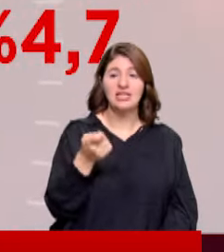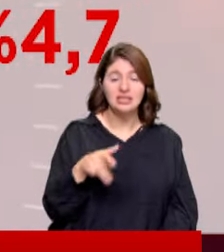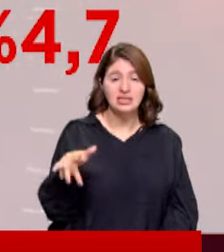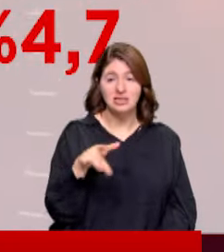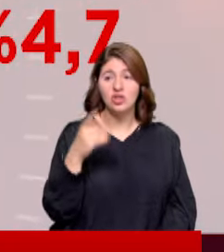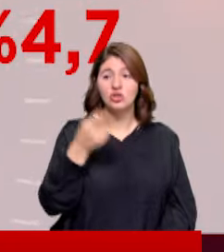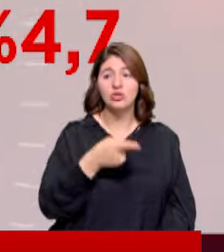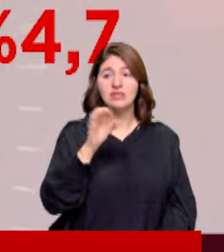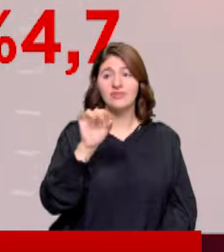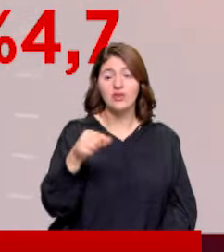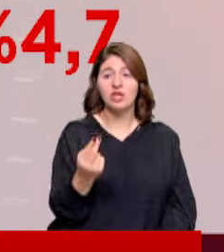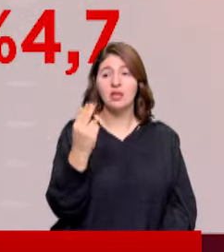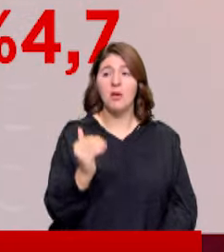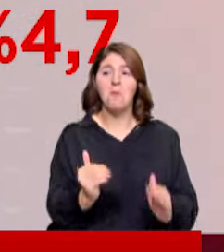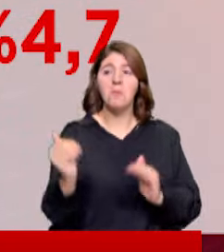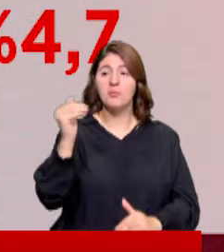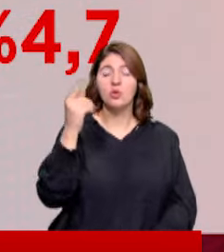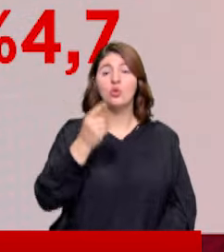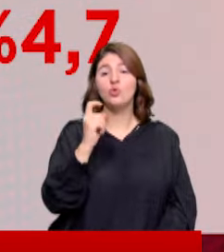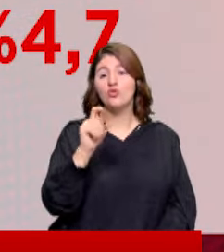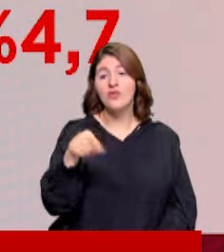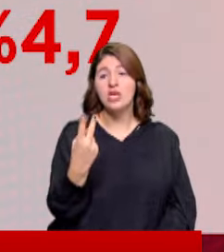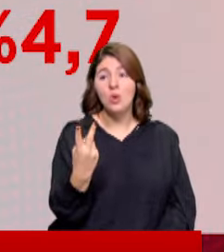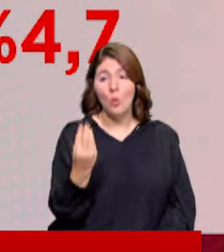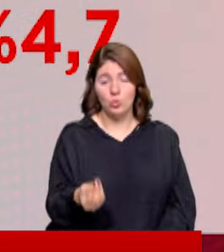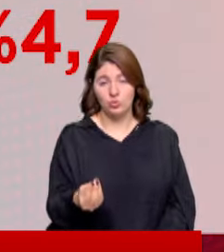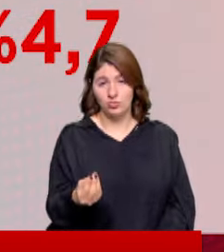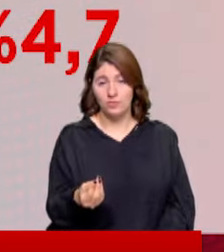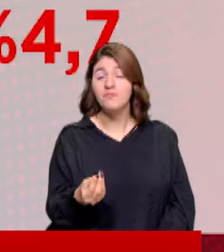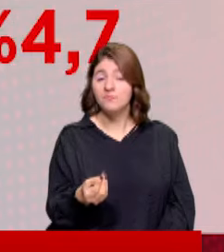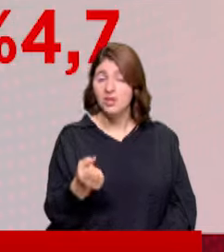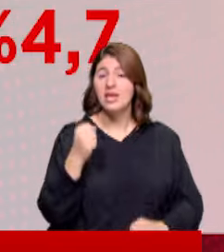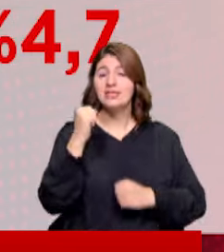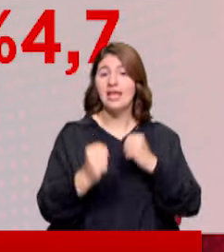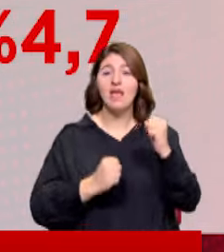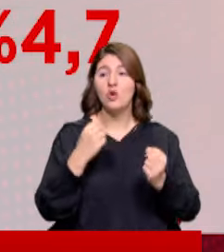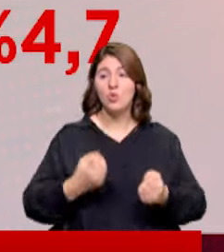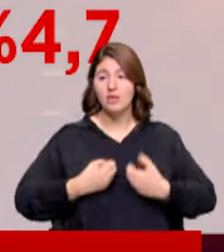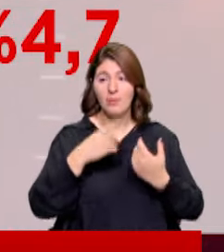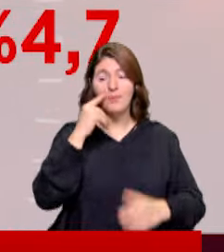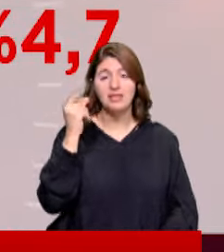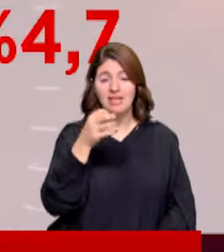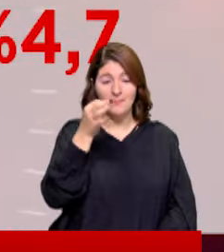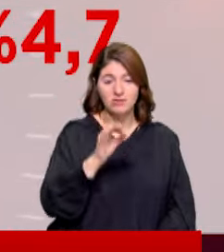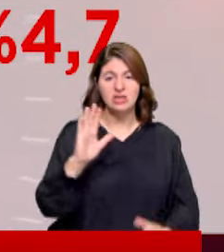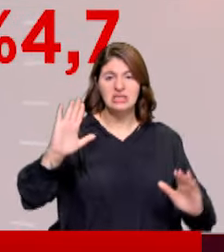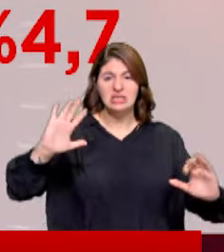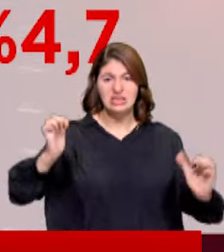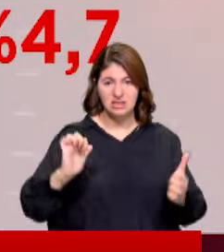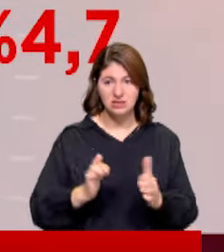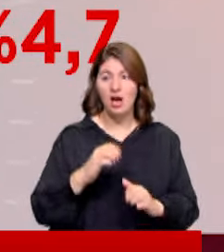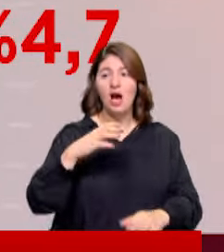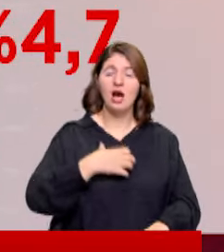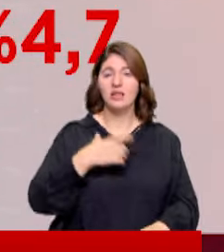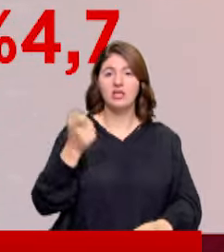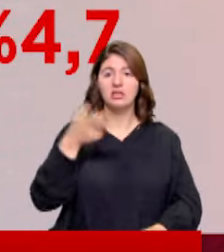ise %0,7 artışla %9,2'ye yükseldi. Sanayi üretiminde ise Mayıs ayında başlayan daralma